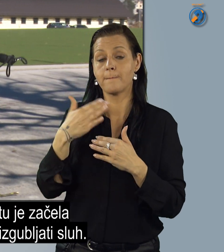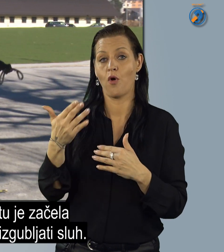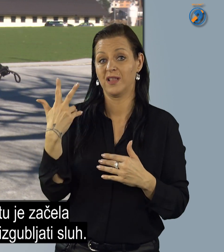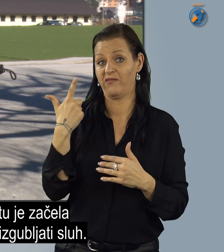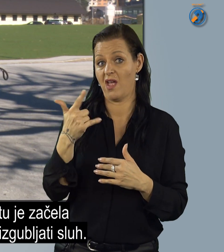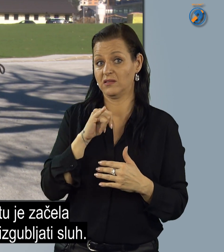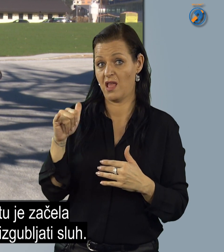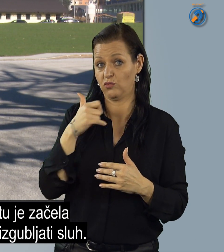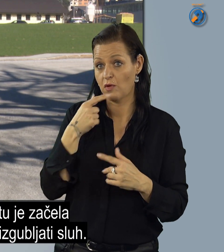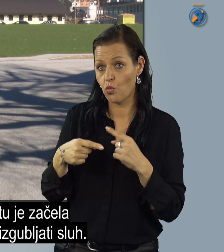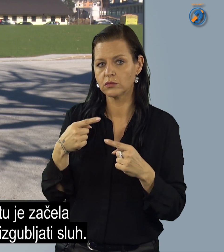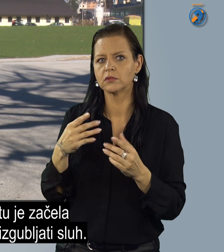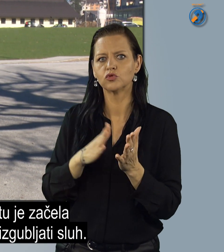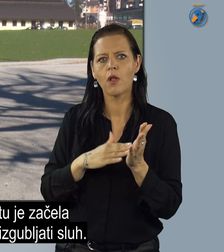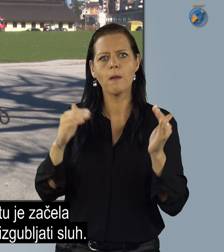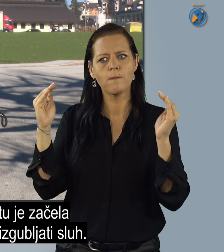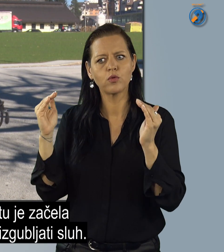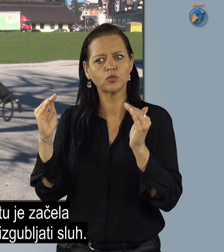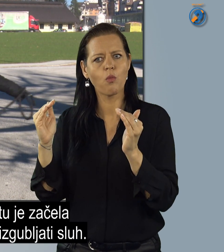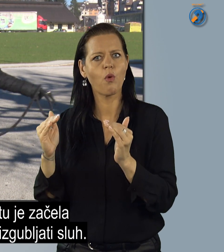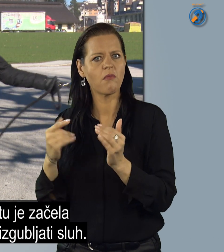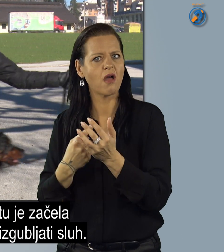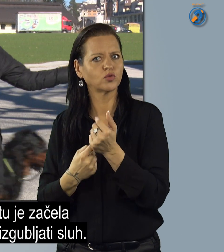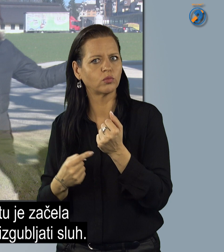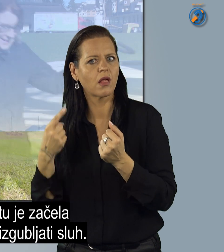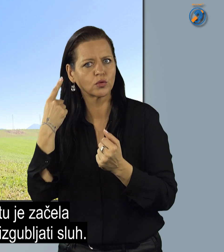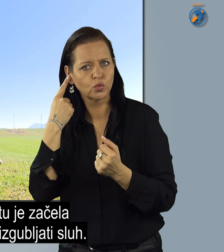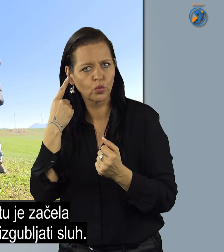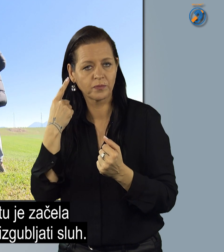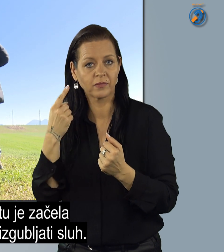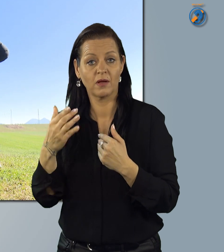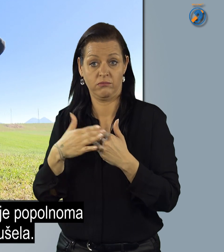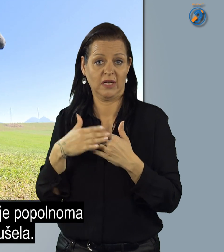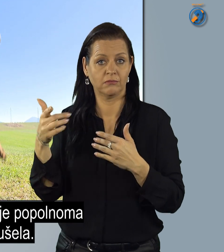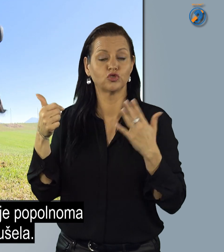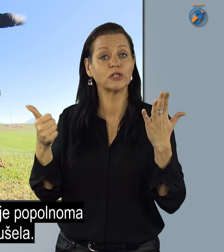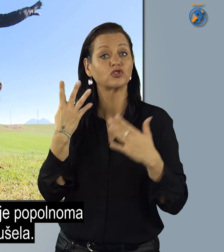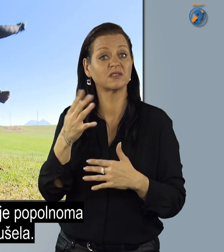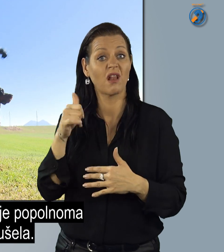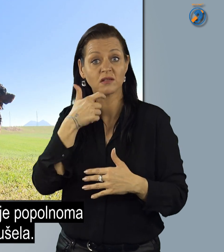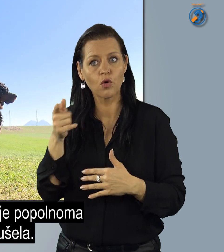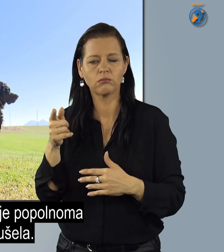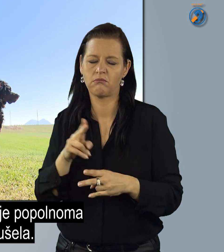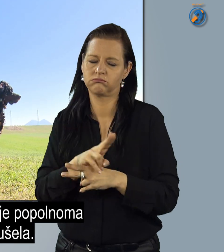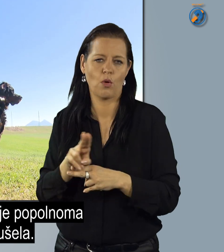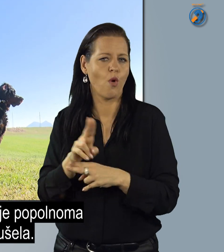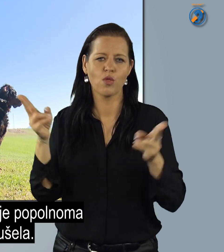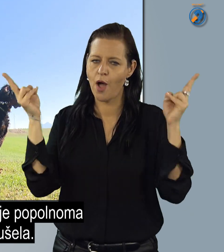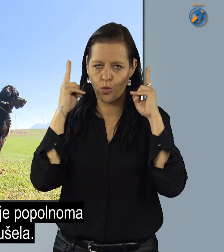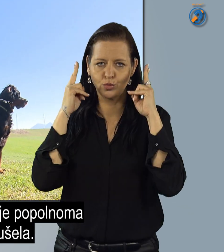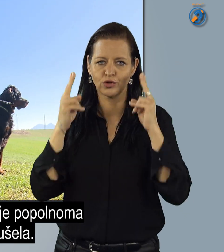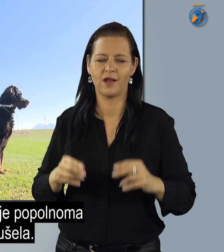Po 23. letu je začela postopoma izgubljati sluh. Pri 46 letih